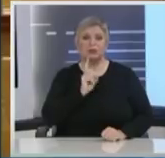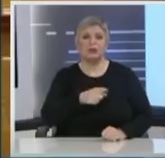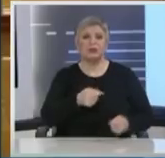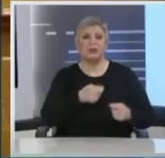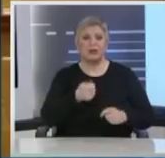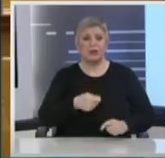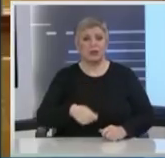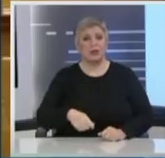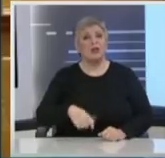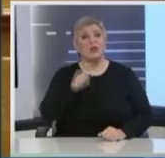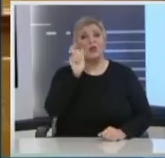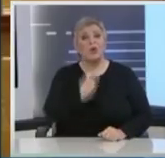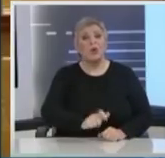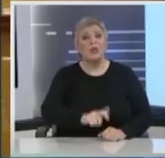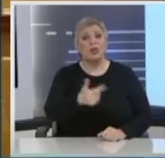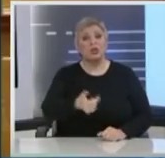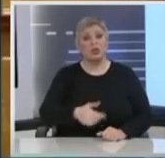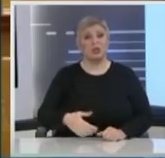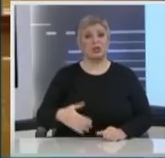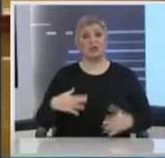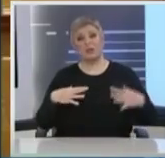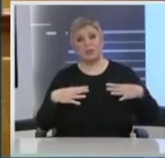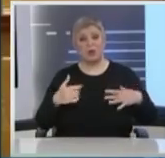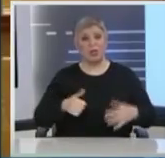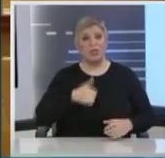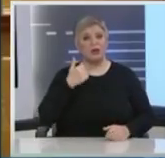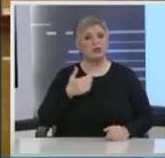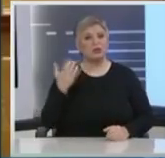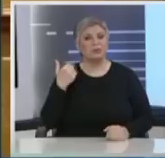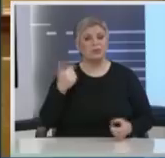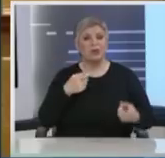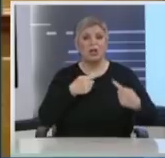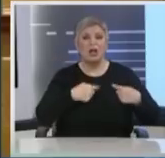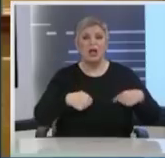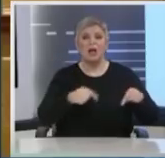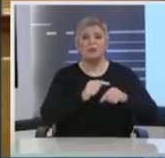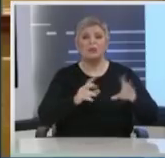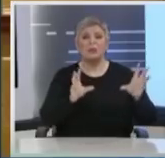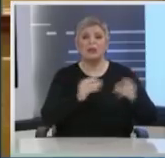που είχε το θράσος στην Εξεταστική Επιτροπή για τα